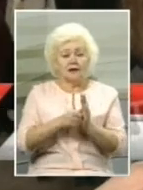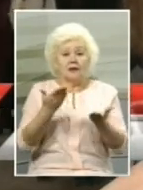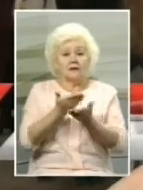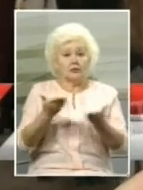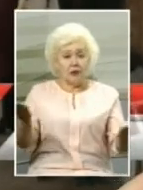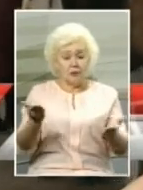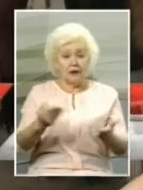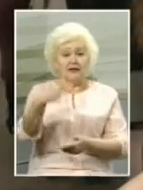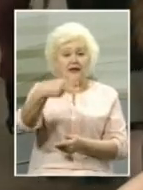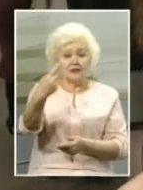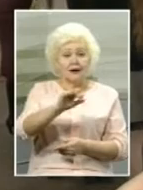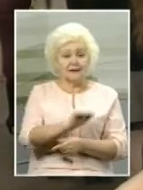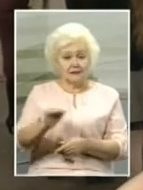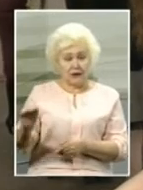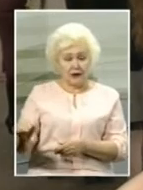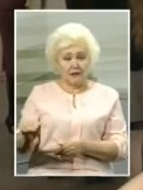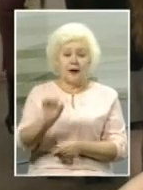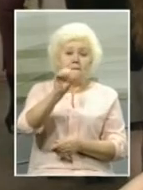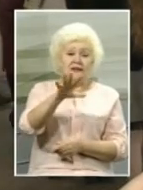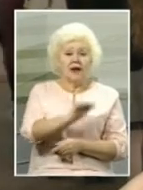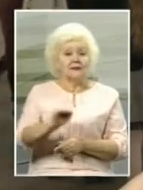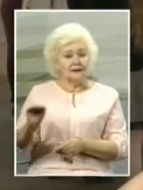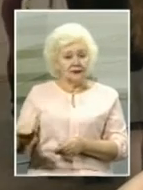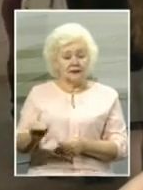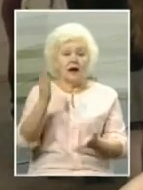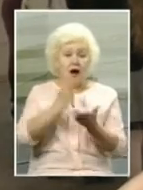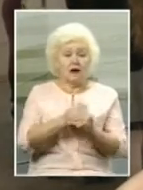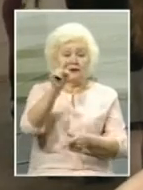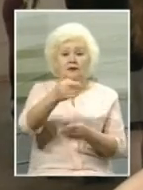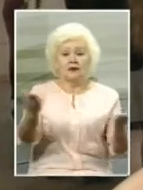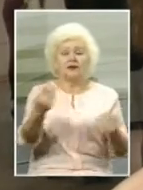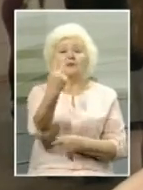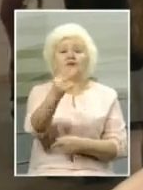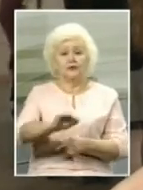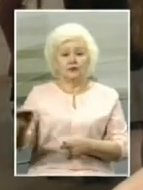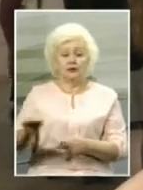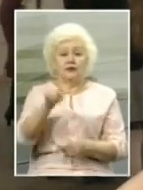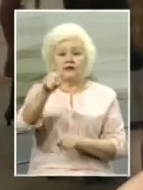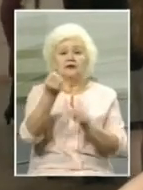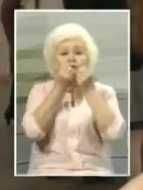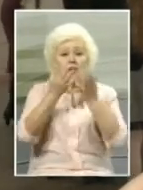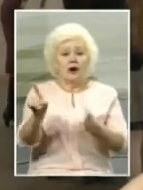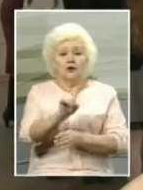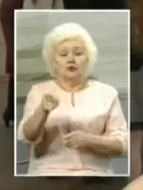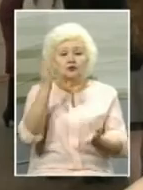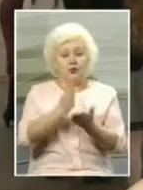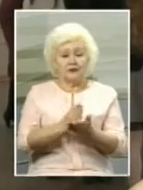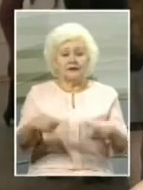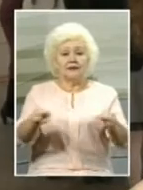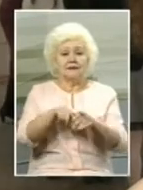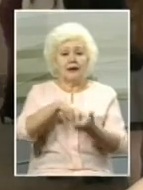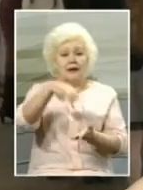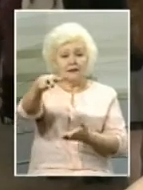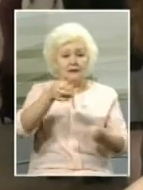немає 20 дітей, 15 дітей, а є там, де немає 2 дітей. І це дуже гарно, що є цей